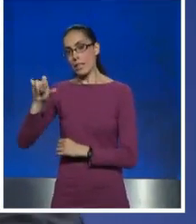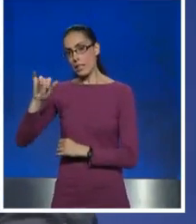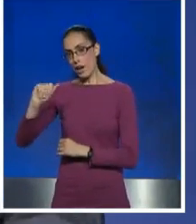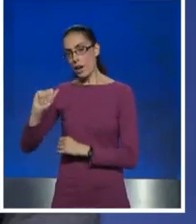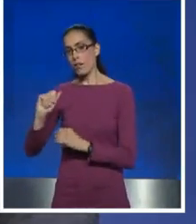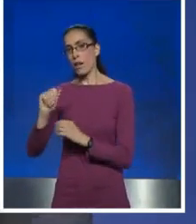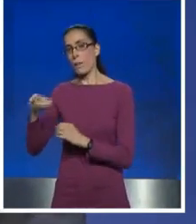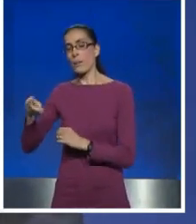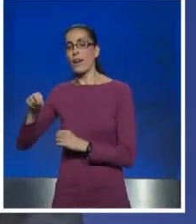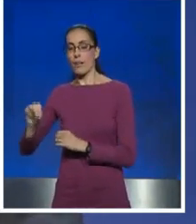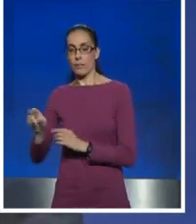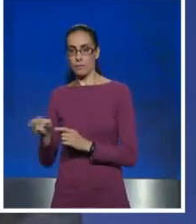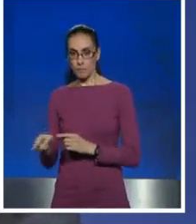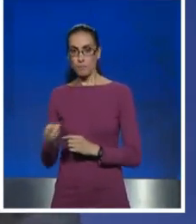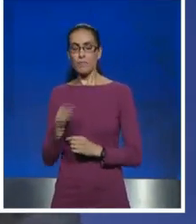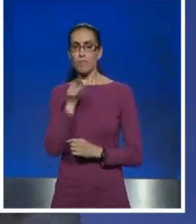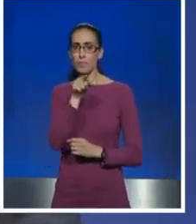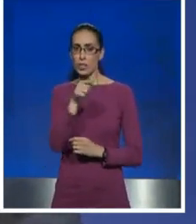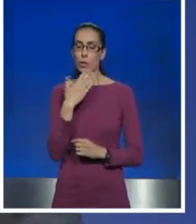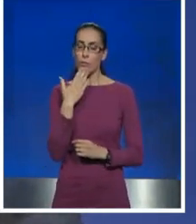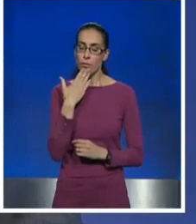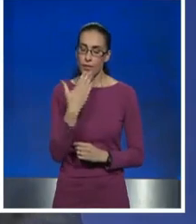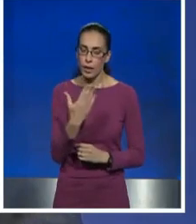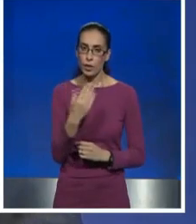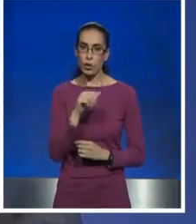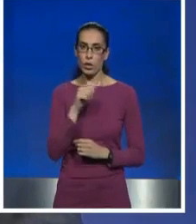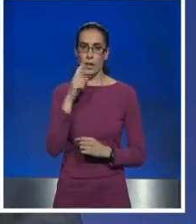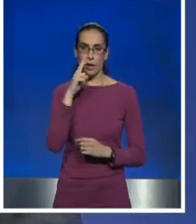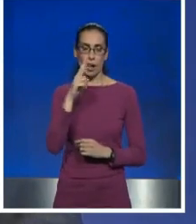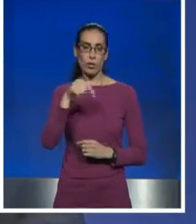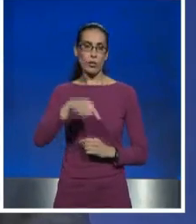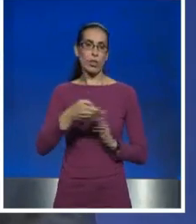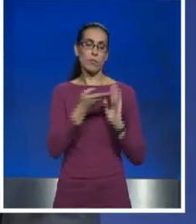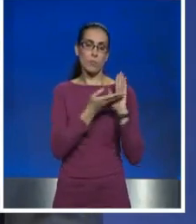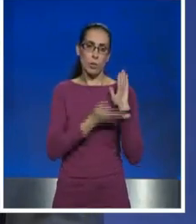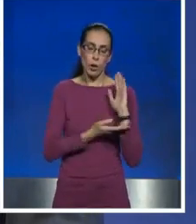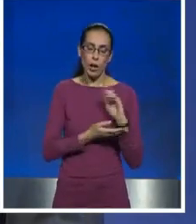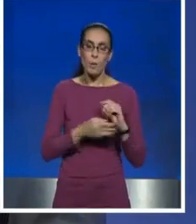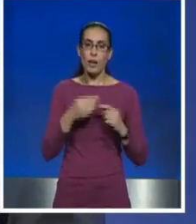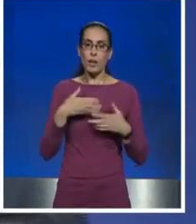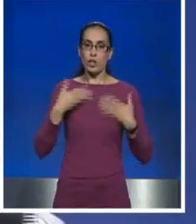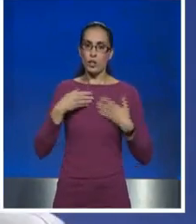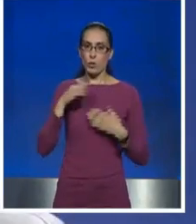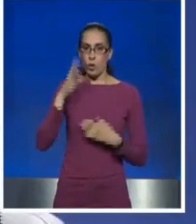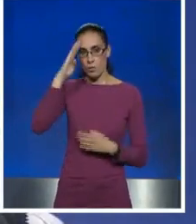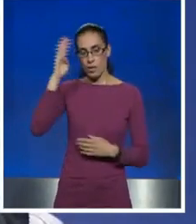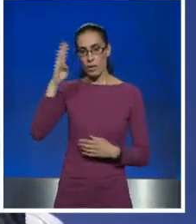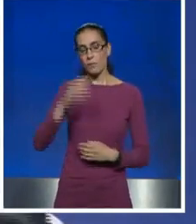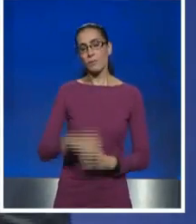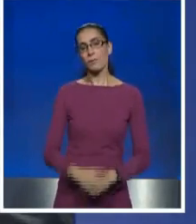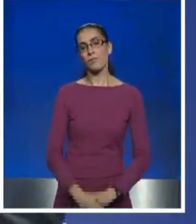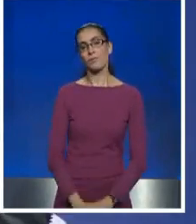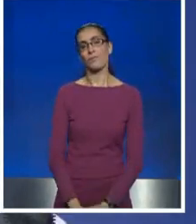Delija. Lilkom, telespettaturi, grazzi tal-li segwejtu din ix-xandira, nixtieqilkom is-saħħa u slim.